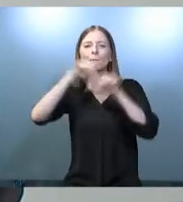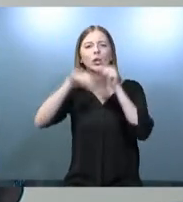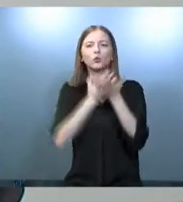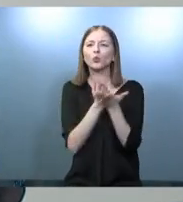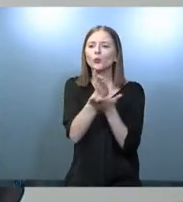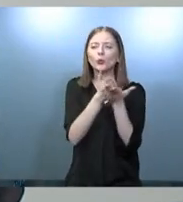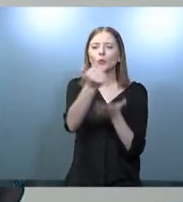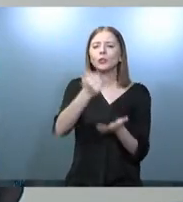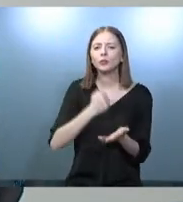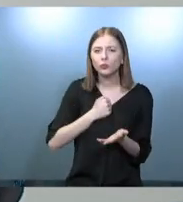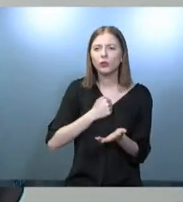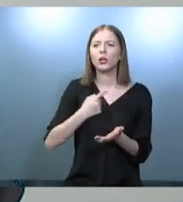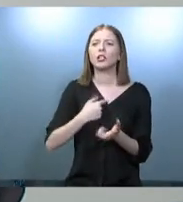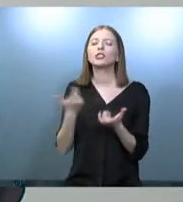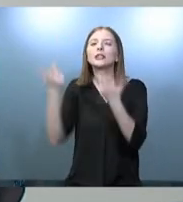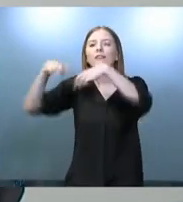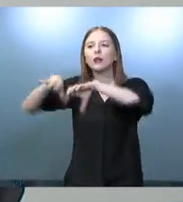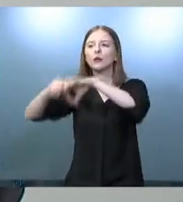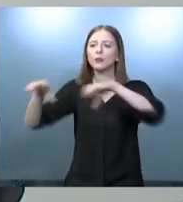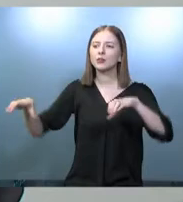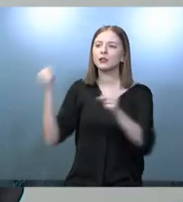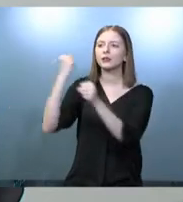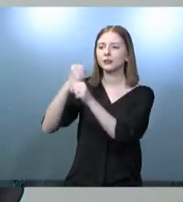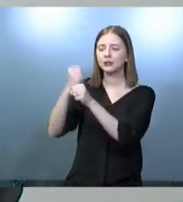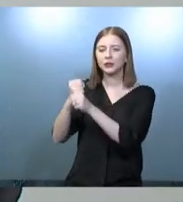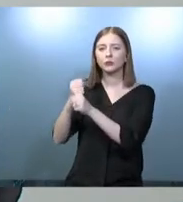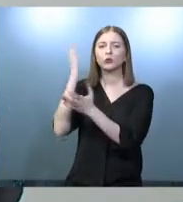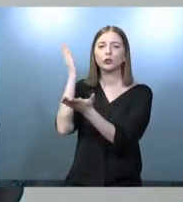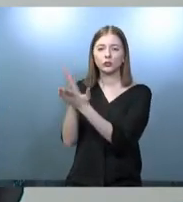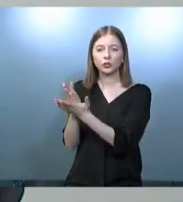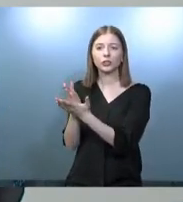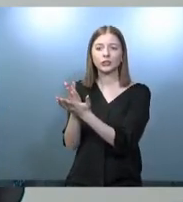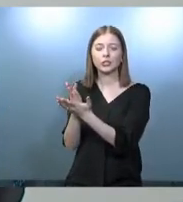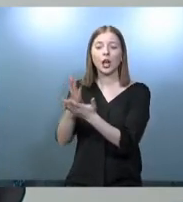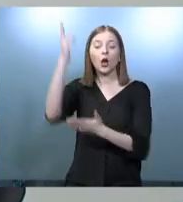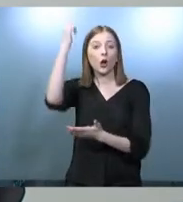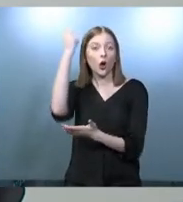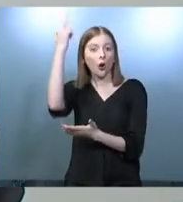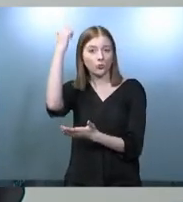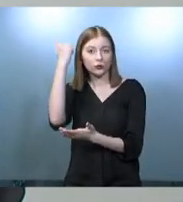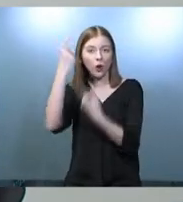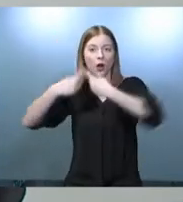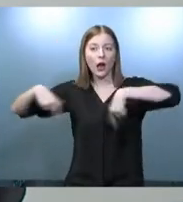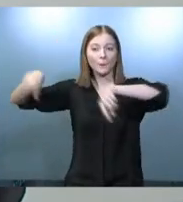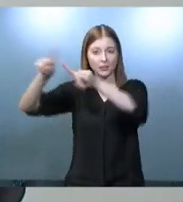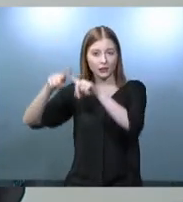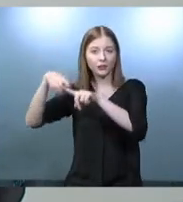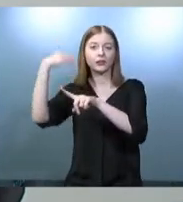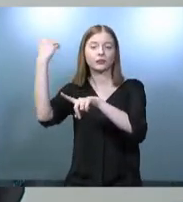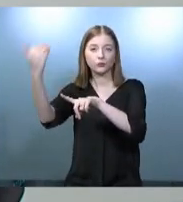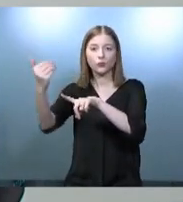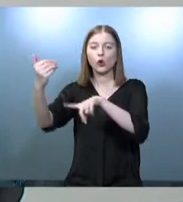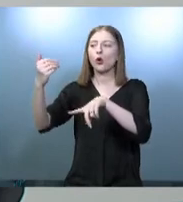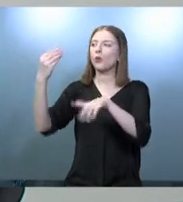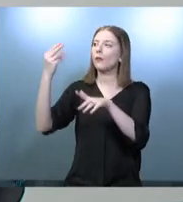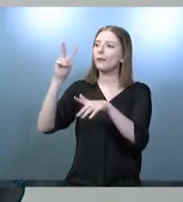dirbant savivaldybės administracijos vadovu, vienu iš Kauno apskrities valstybinės mokesčių inspekcijos vadovu, dirbant